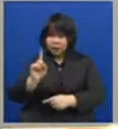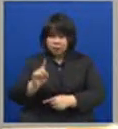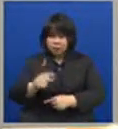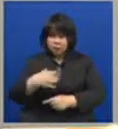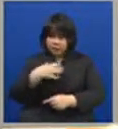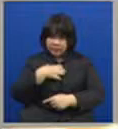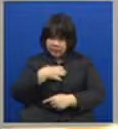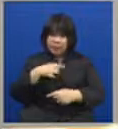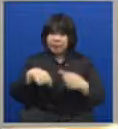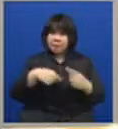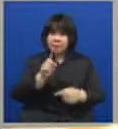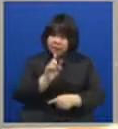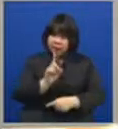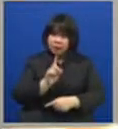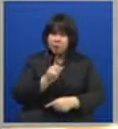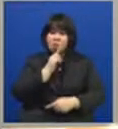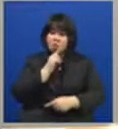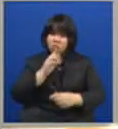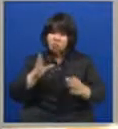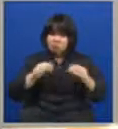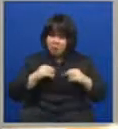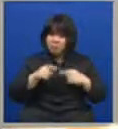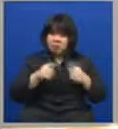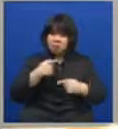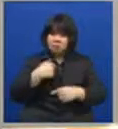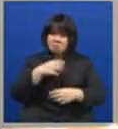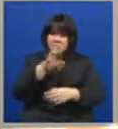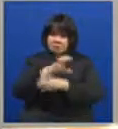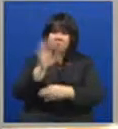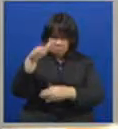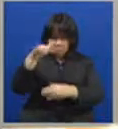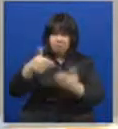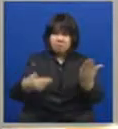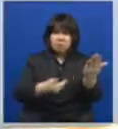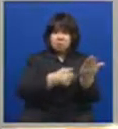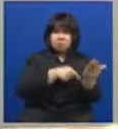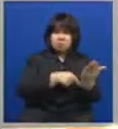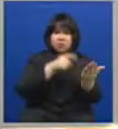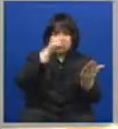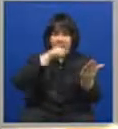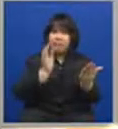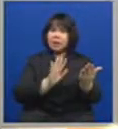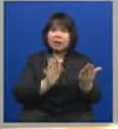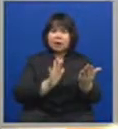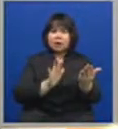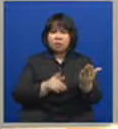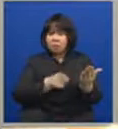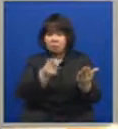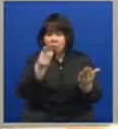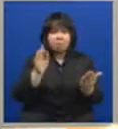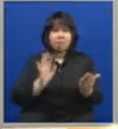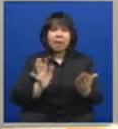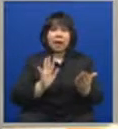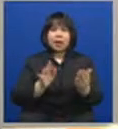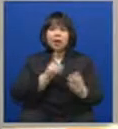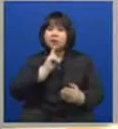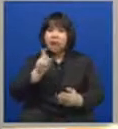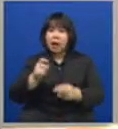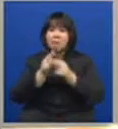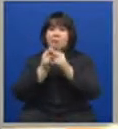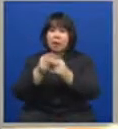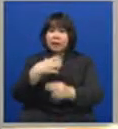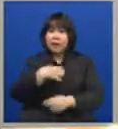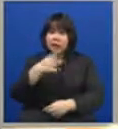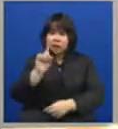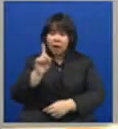จหรือเปล่าถ้าเขาสมัครใจของเขาเราก็บังคับเขาเอ้ยมาขึ้นฝั่งไทยมันก็ไม่ได้นะหรือจะไปขึ้นตรงนี้ไม่ได้ก็ต้องถามแล้วใครแห